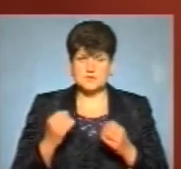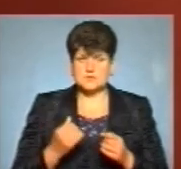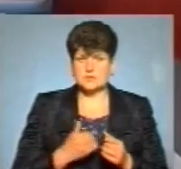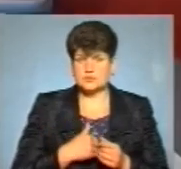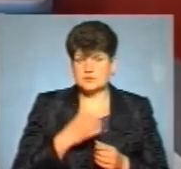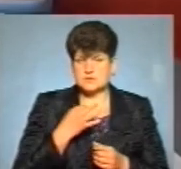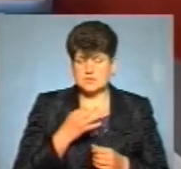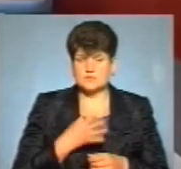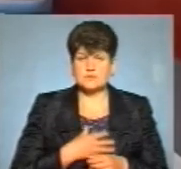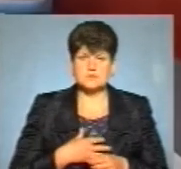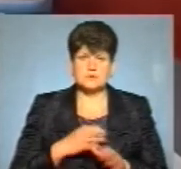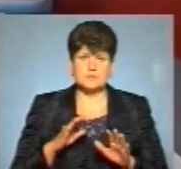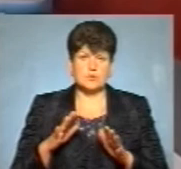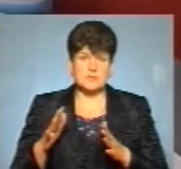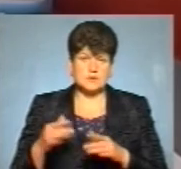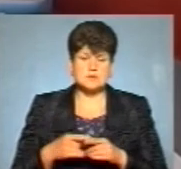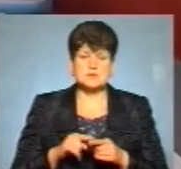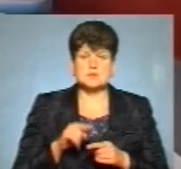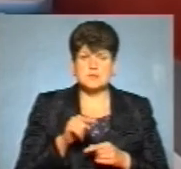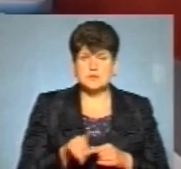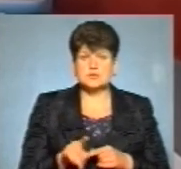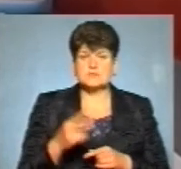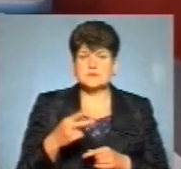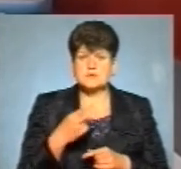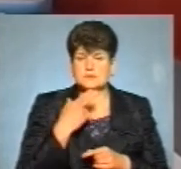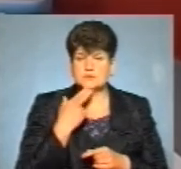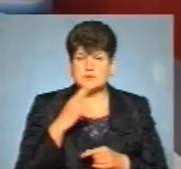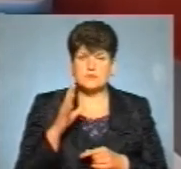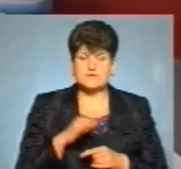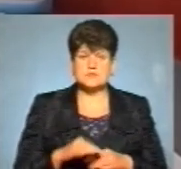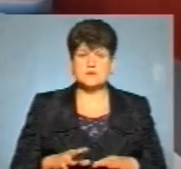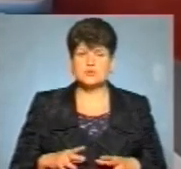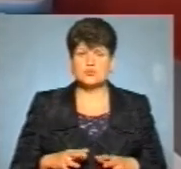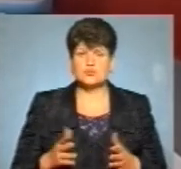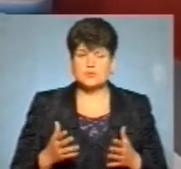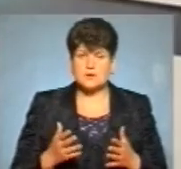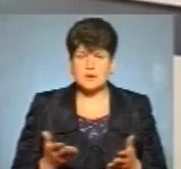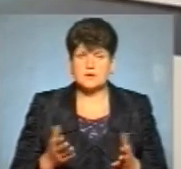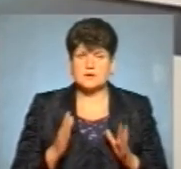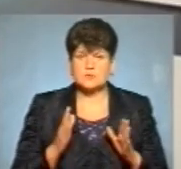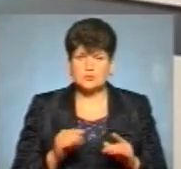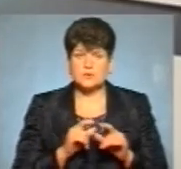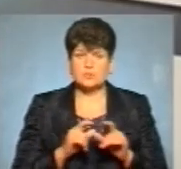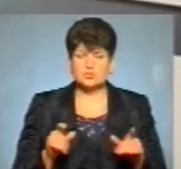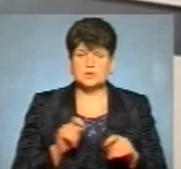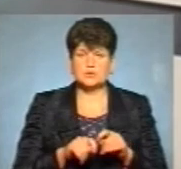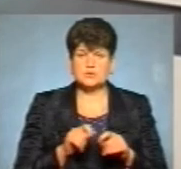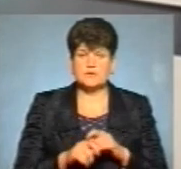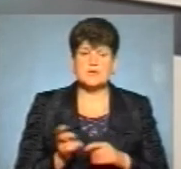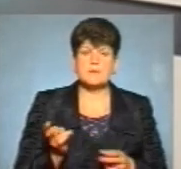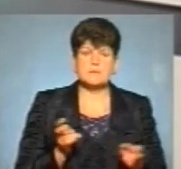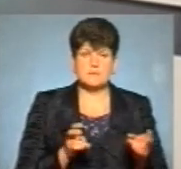сказати важливий момент, це те, що з 20 червня усі інструктора, які будуть на пункті тестування,